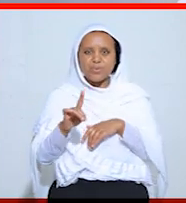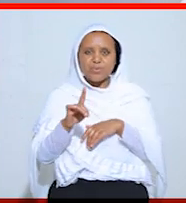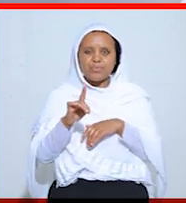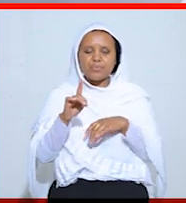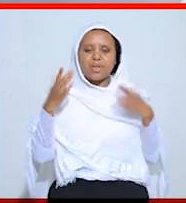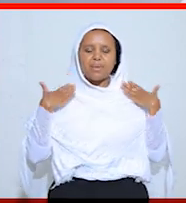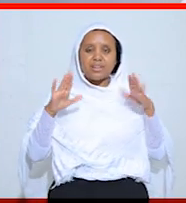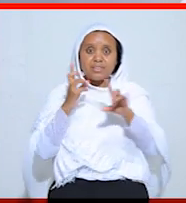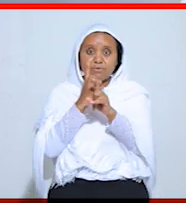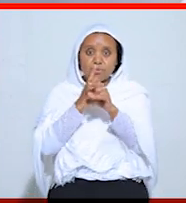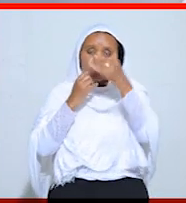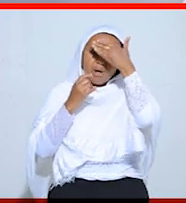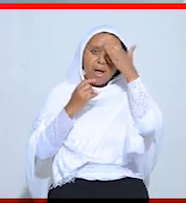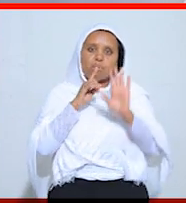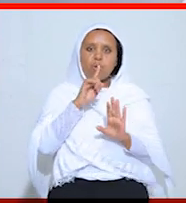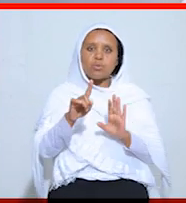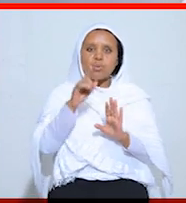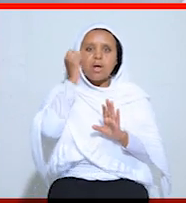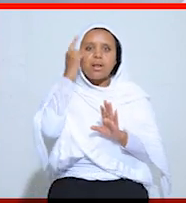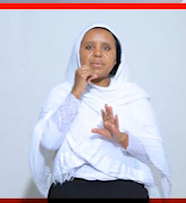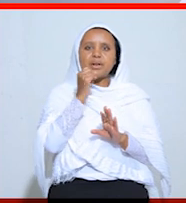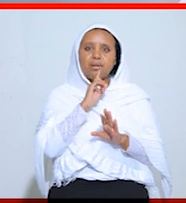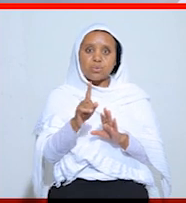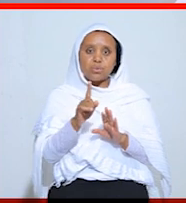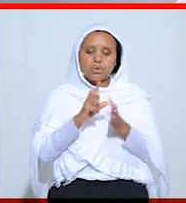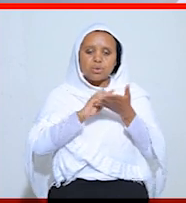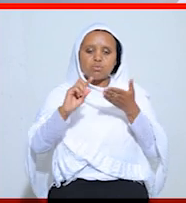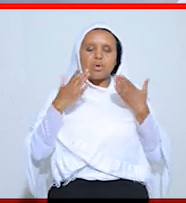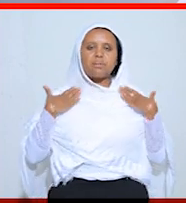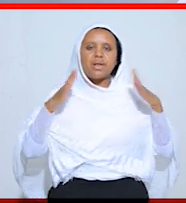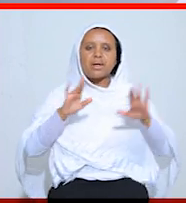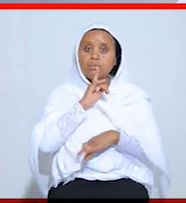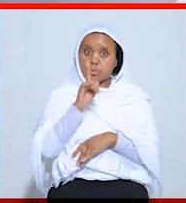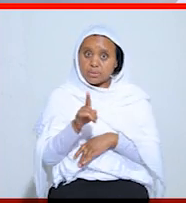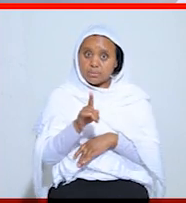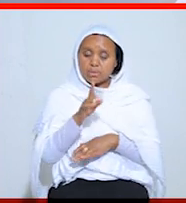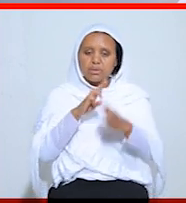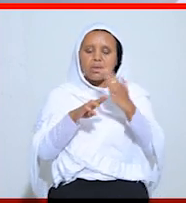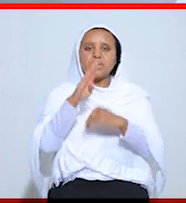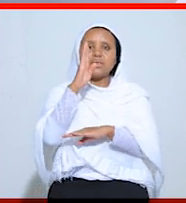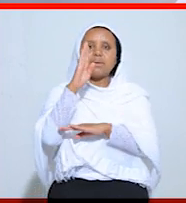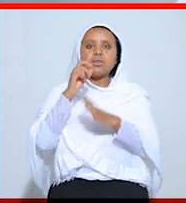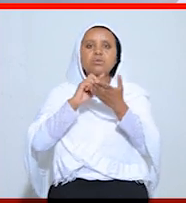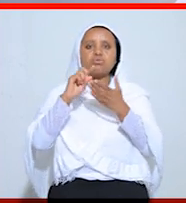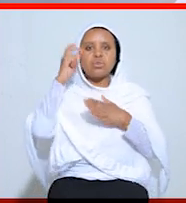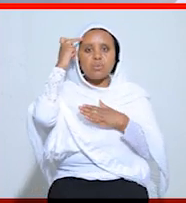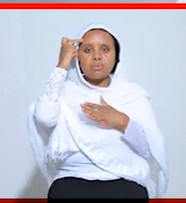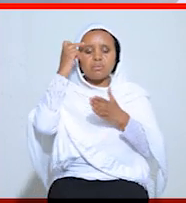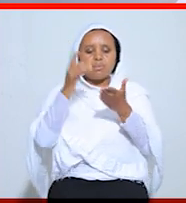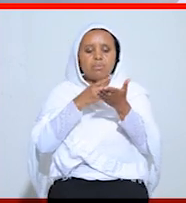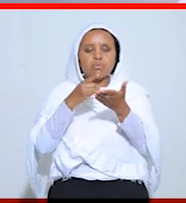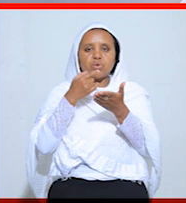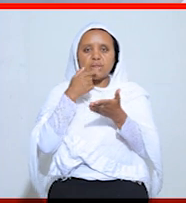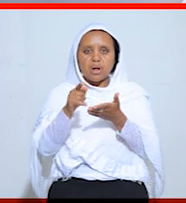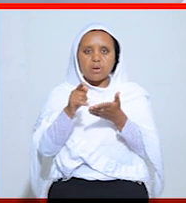አለማወቅ ነው። የመላእክትን ተፈጥሮ አለማወቅ አለመረዳት ነው። ቅዱሳን መላእክት በእውነት ነቢየ እግዚአብሔር ቅዱስ ዳዊት